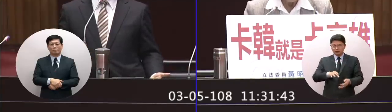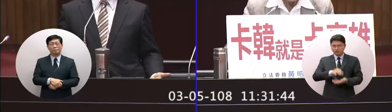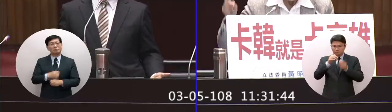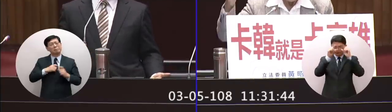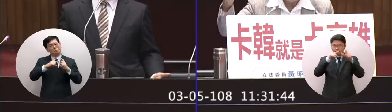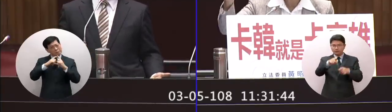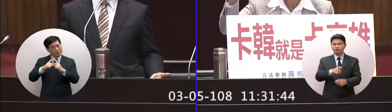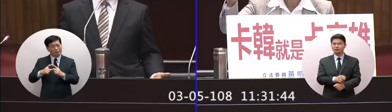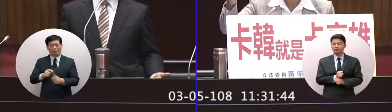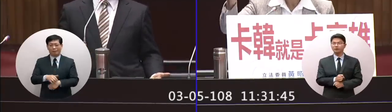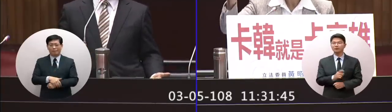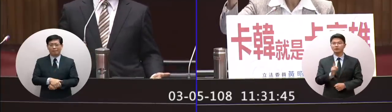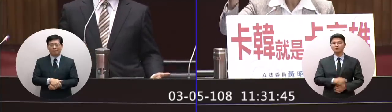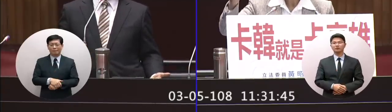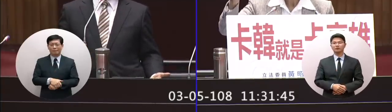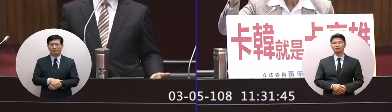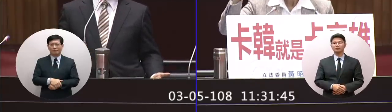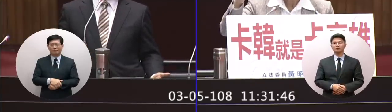事。 我来答询啊。